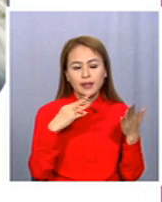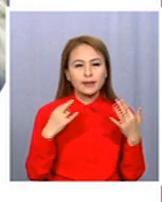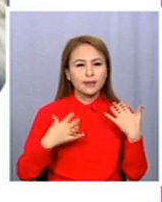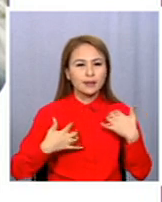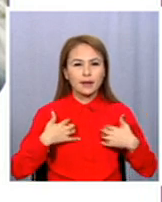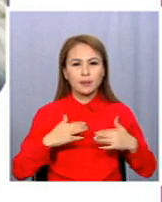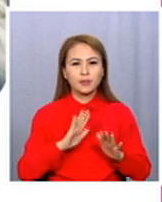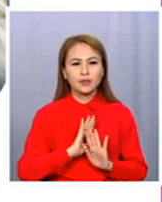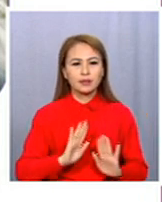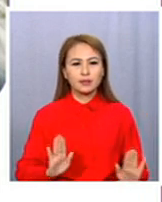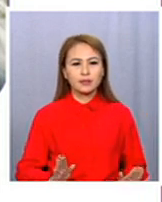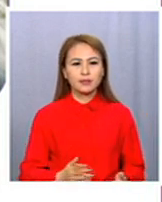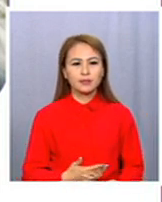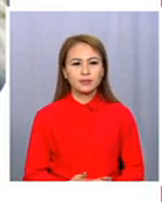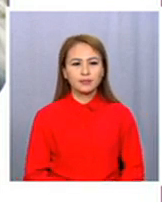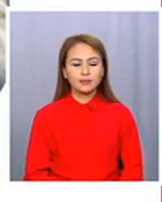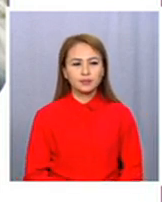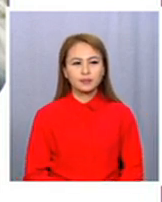торопитесь.